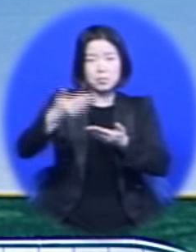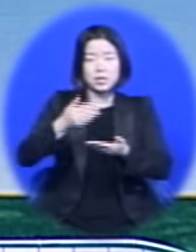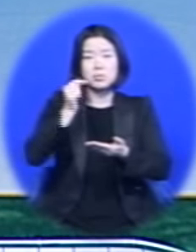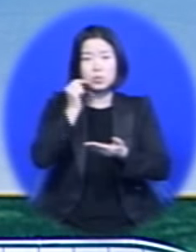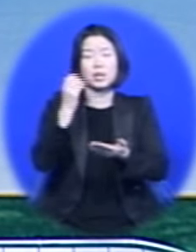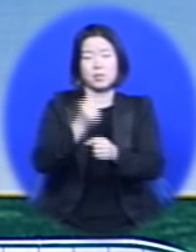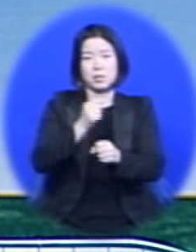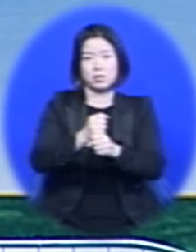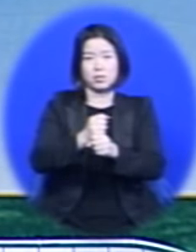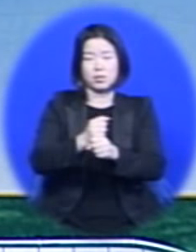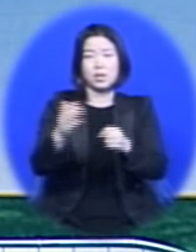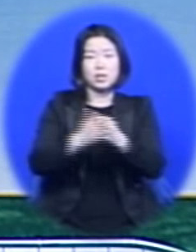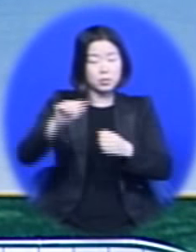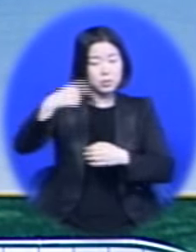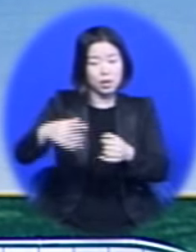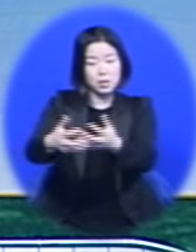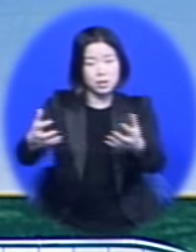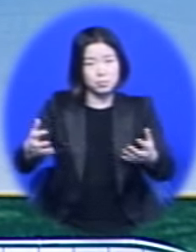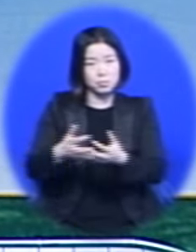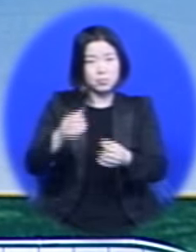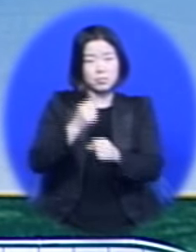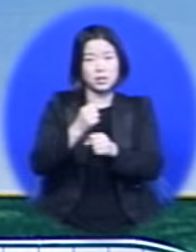그래서 생긴 게 감리교회입니다.